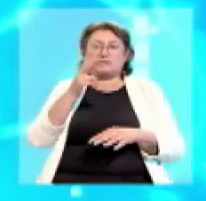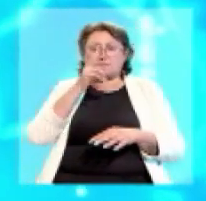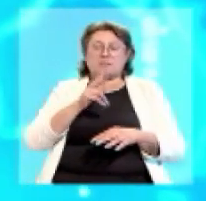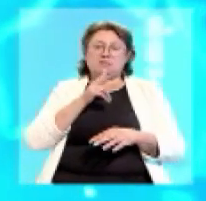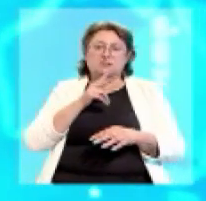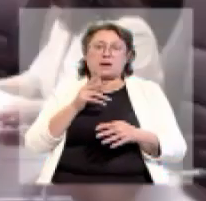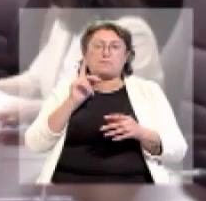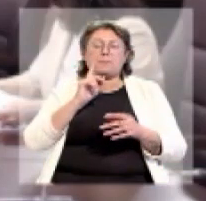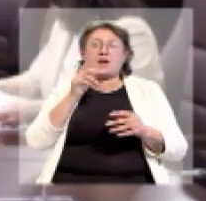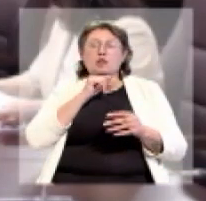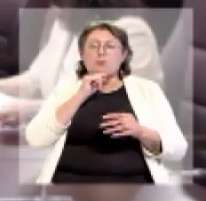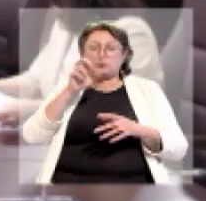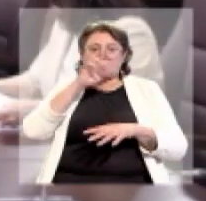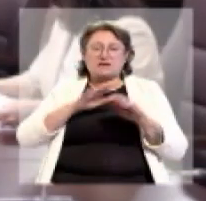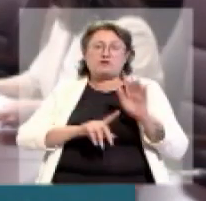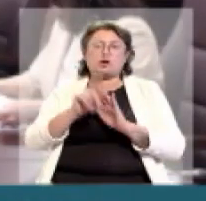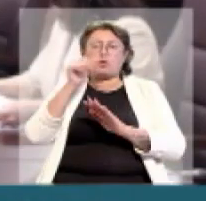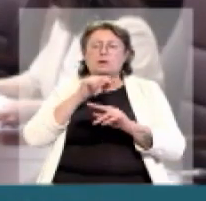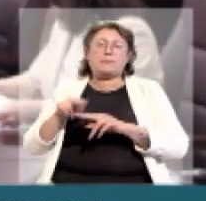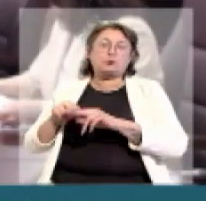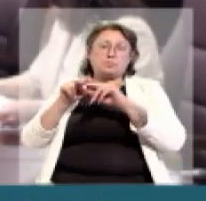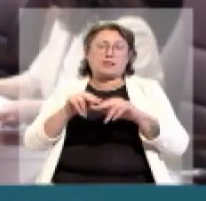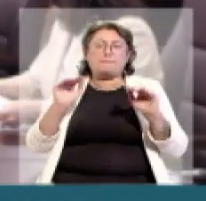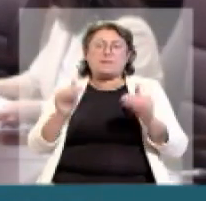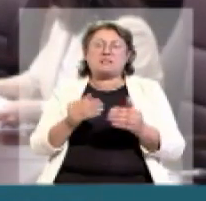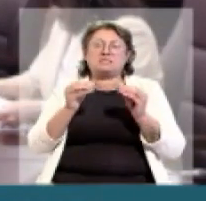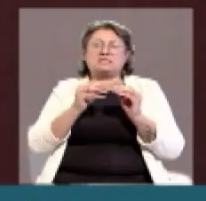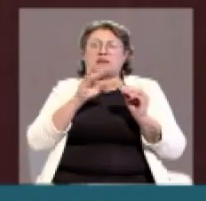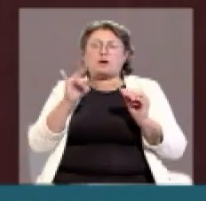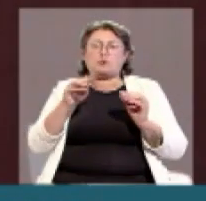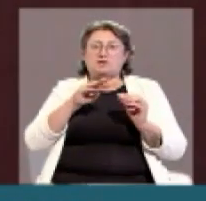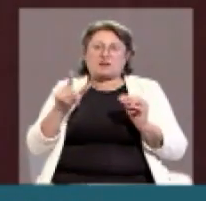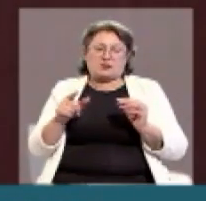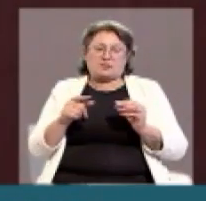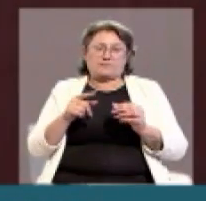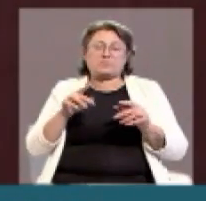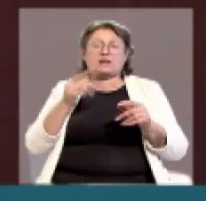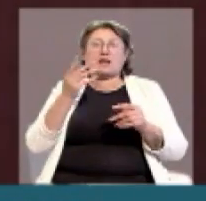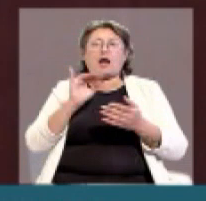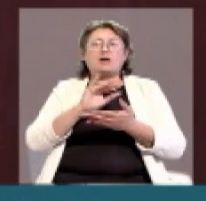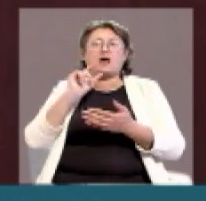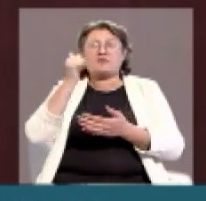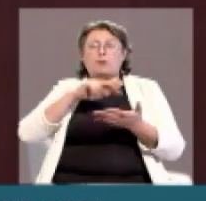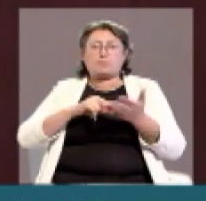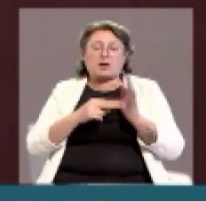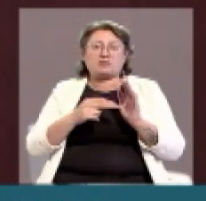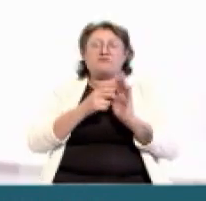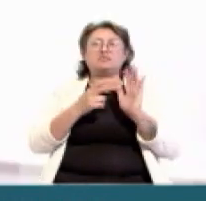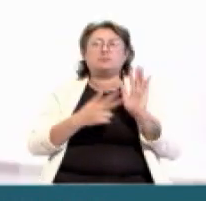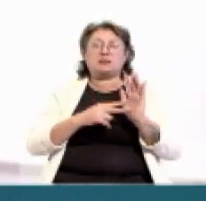3 месяца. В экономику страны с начала года поступило менее 10 триллионов тенге, тогда как годовой план